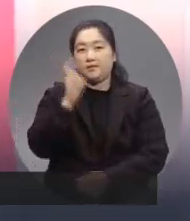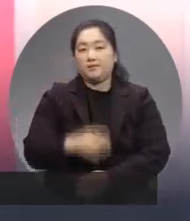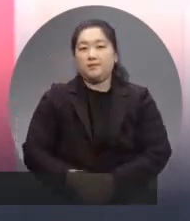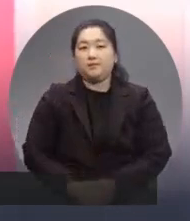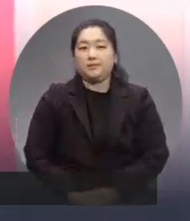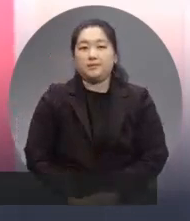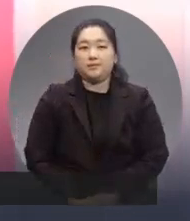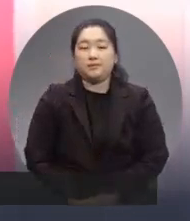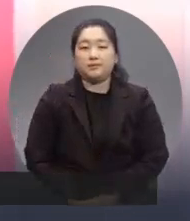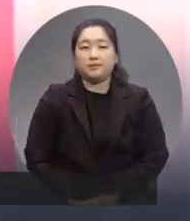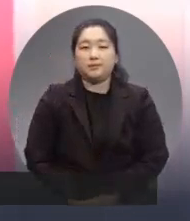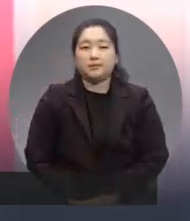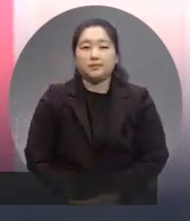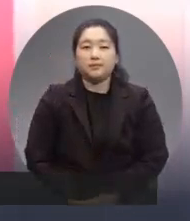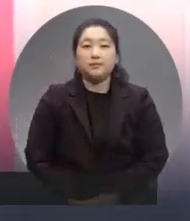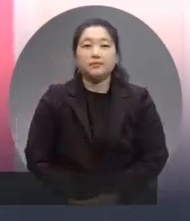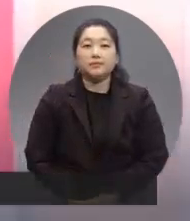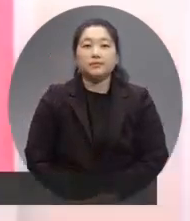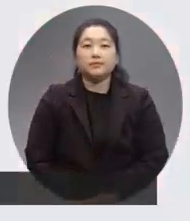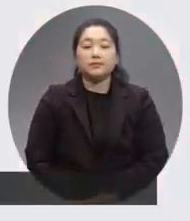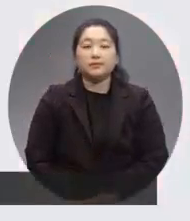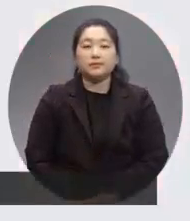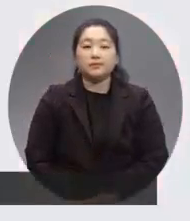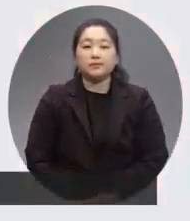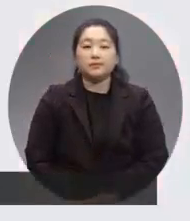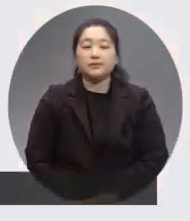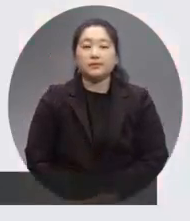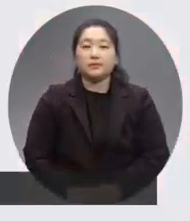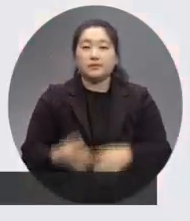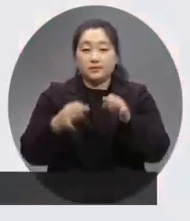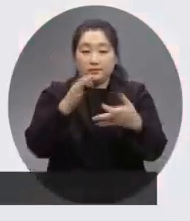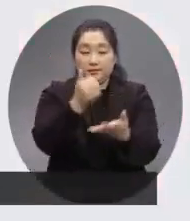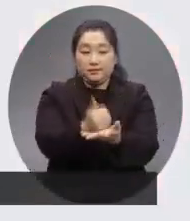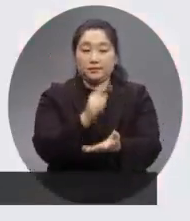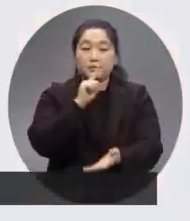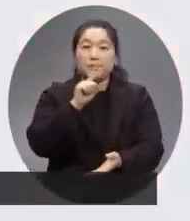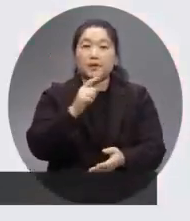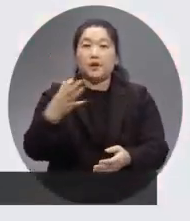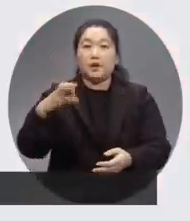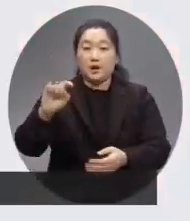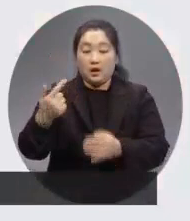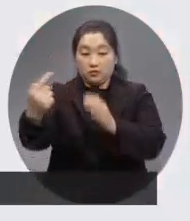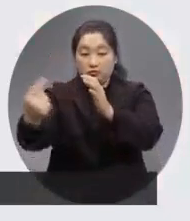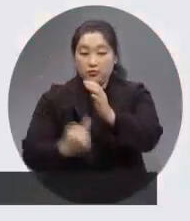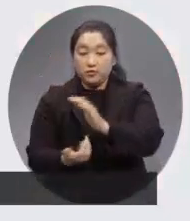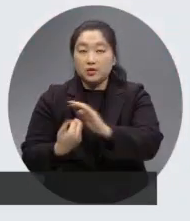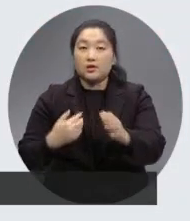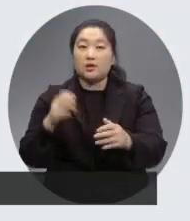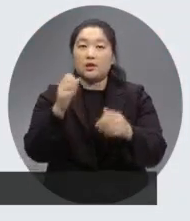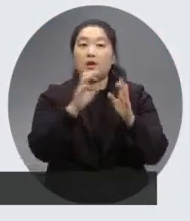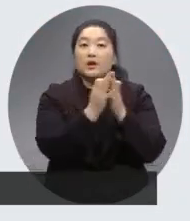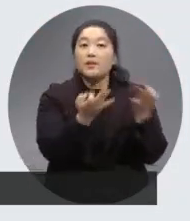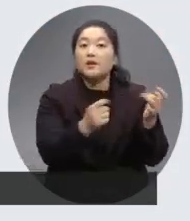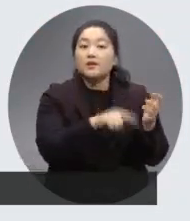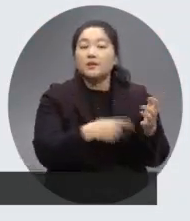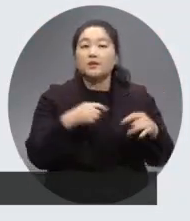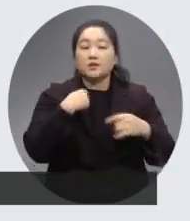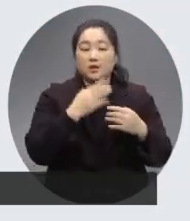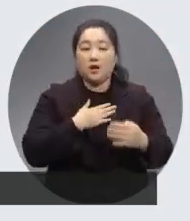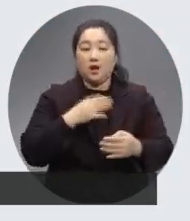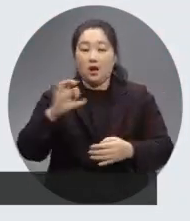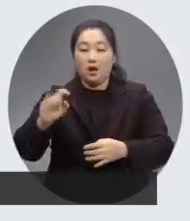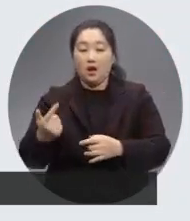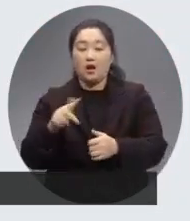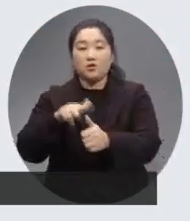가는 게 예의 아니겠습니까? 김 지사는 안 후보 방문에 앞서 SNS에 자신과 안철수